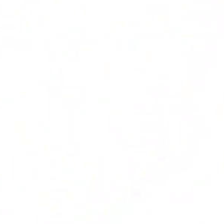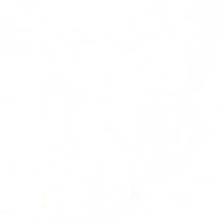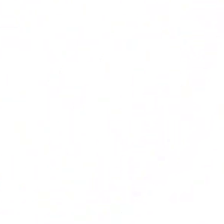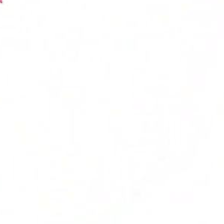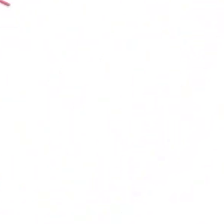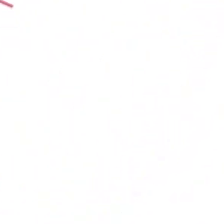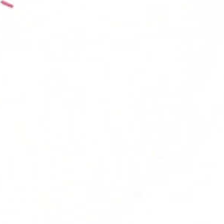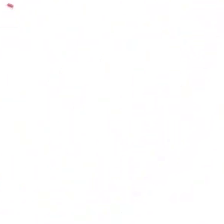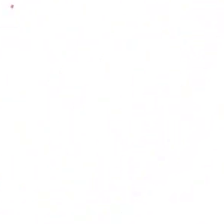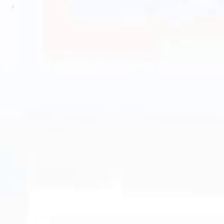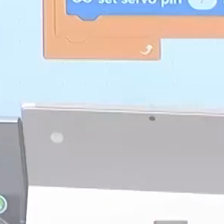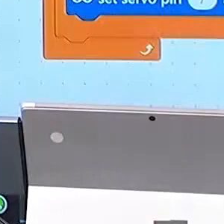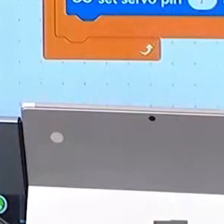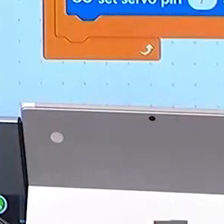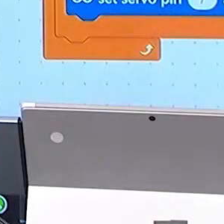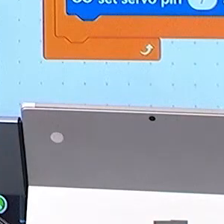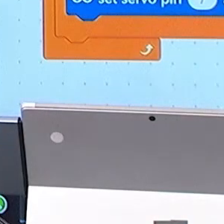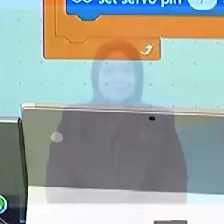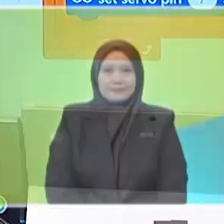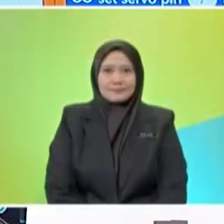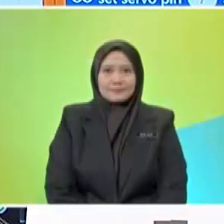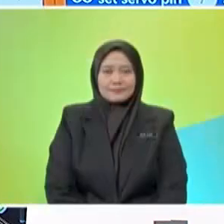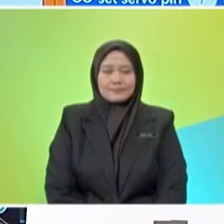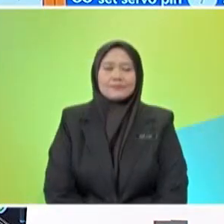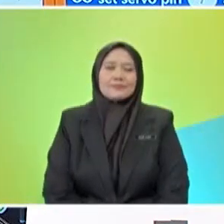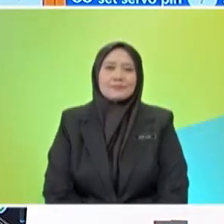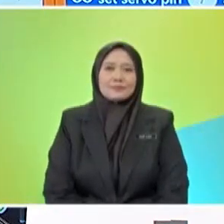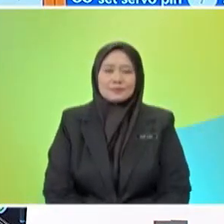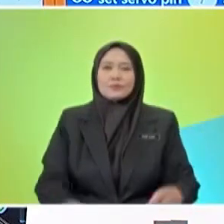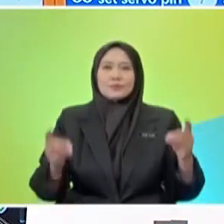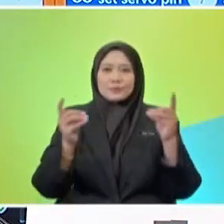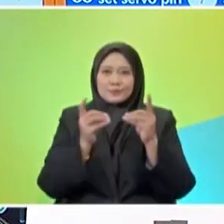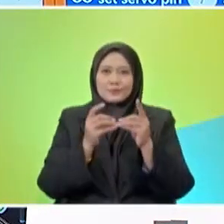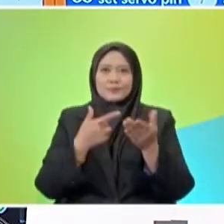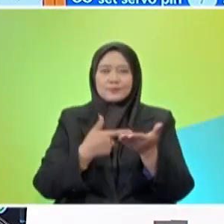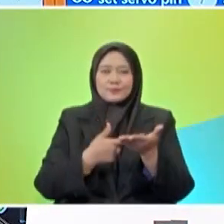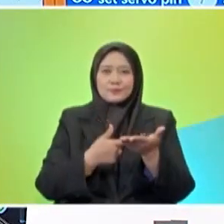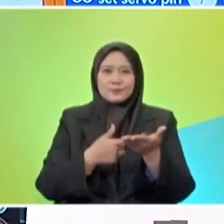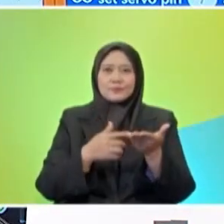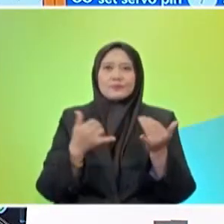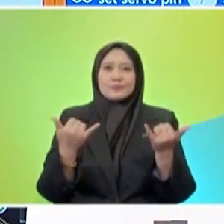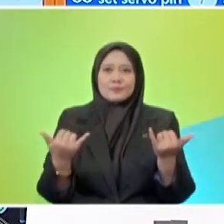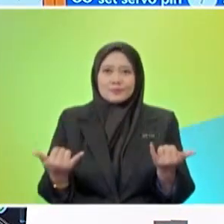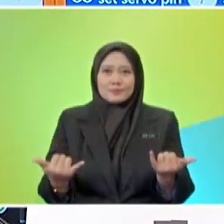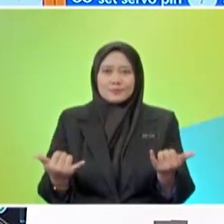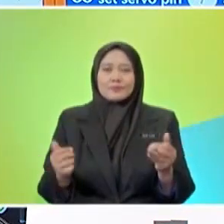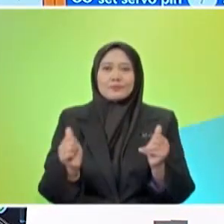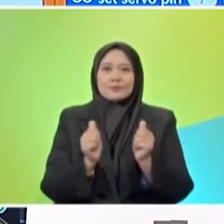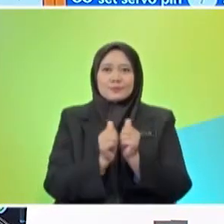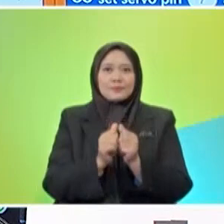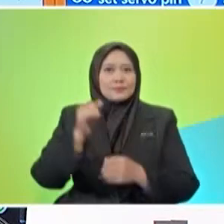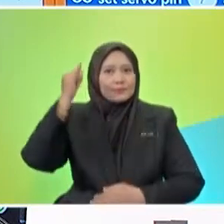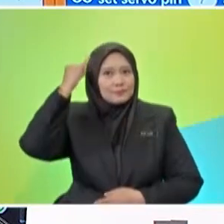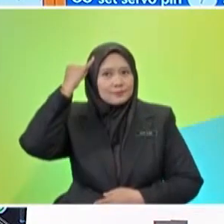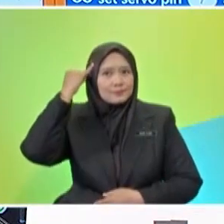Didik TV KPM. Bertemu kembali kita dalam slot tahap 2 Didik TV KPM bersama saya Irfan Syahmi